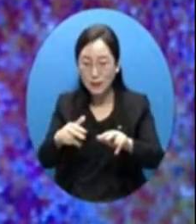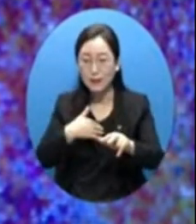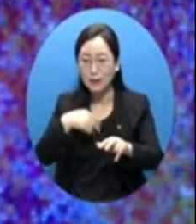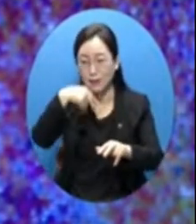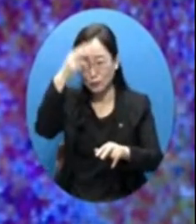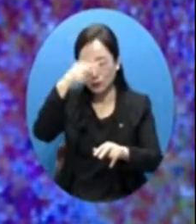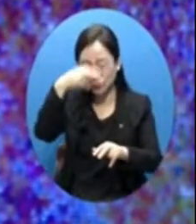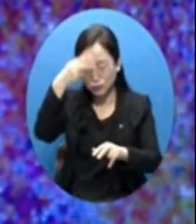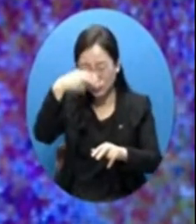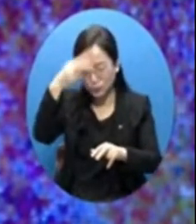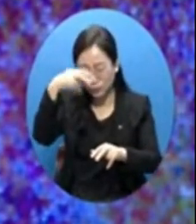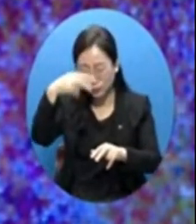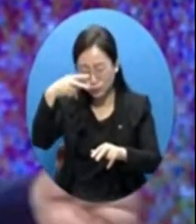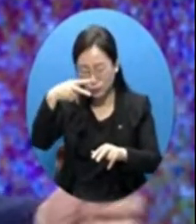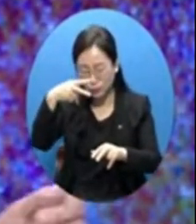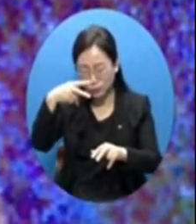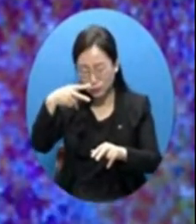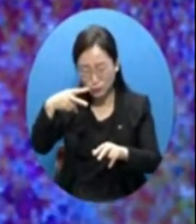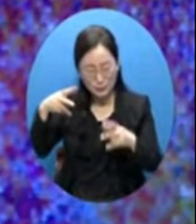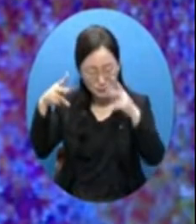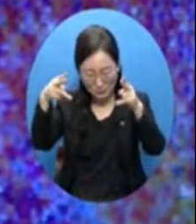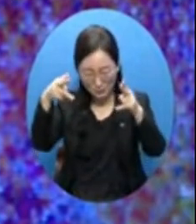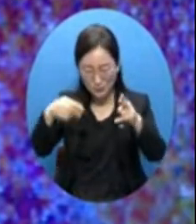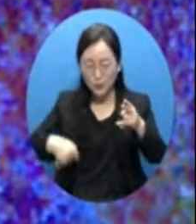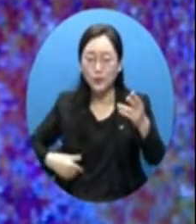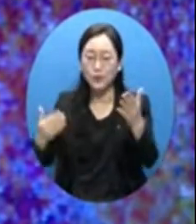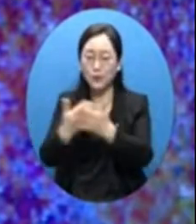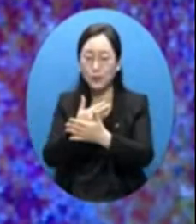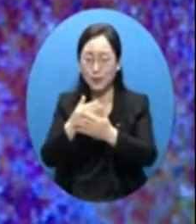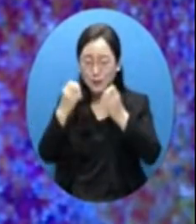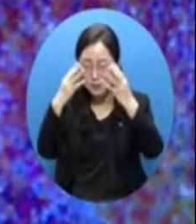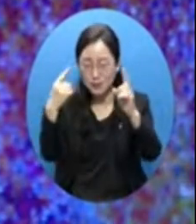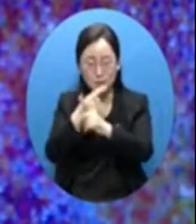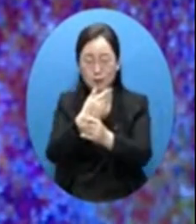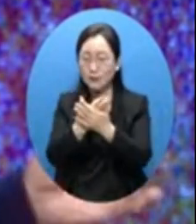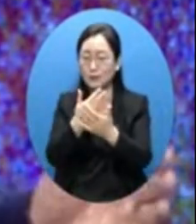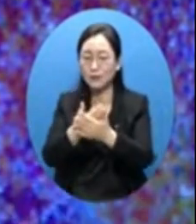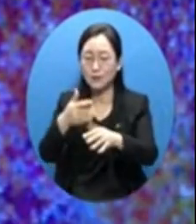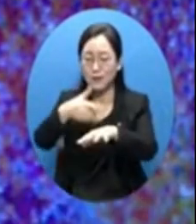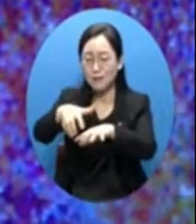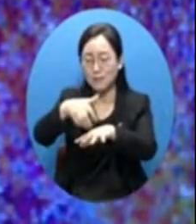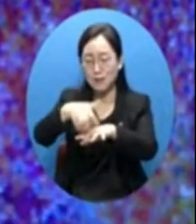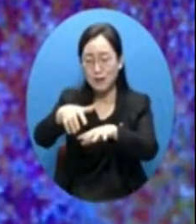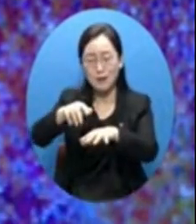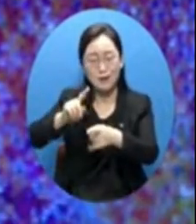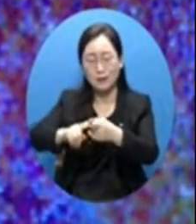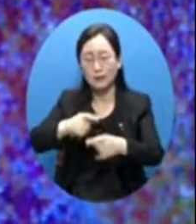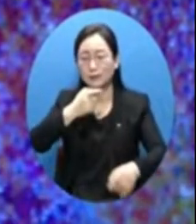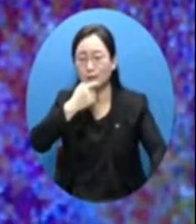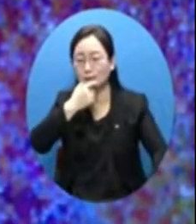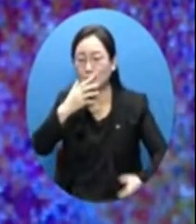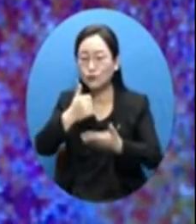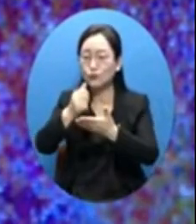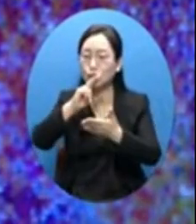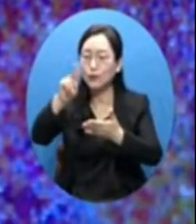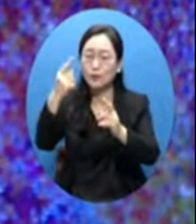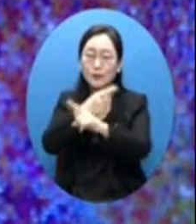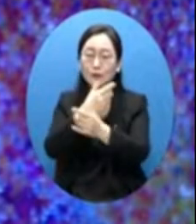빠져 지내던 내 삶의 모습을 이제는 회개하고 내가 새 삶을 살기 원합니다. 내 더 이상 깡패로 살지 않기 원합니다. 주님 나를 받아